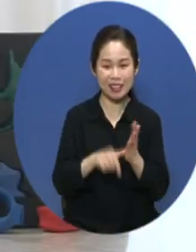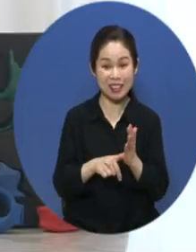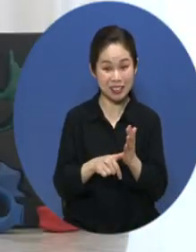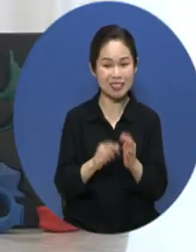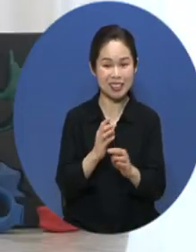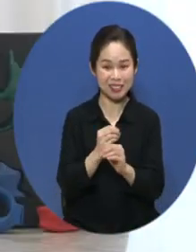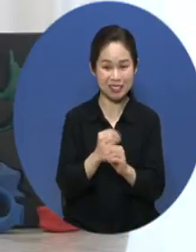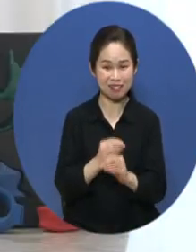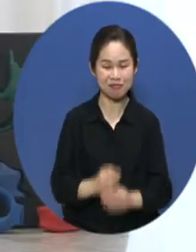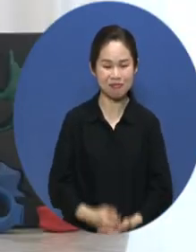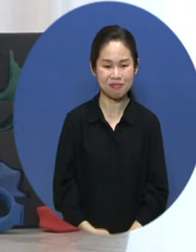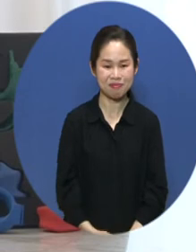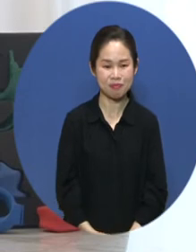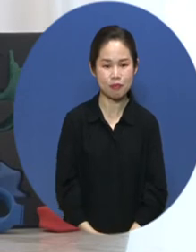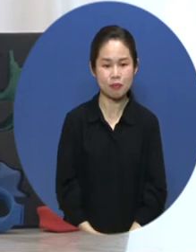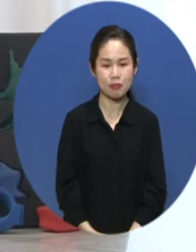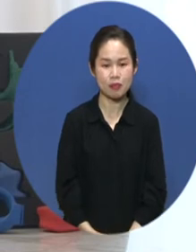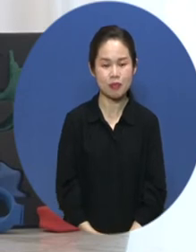언제였을까요?